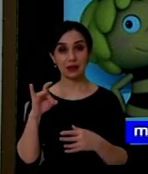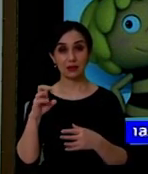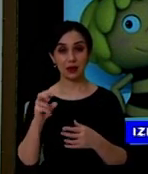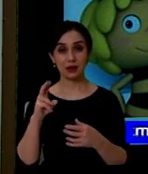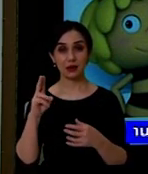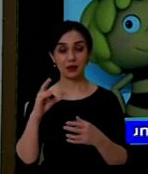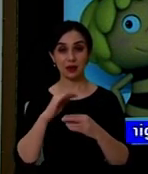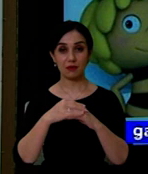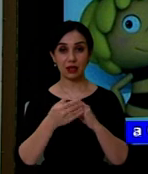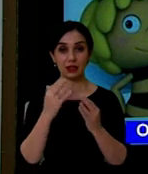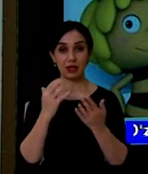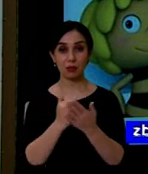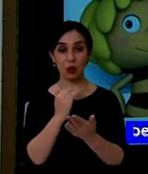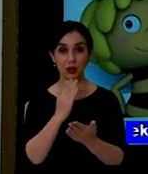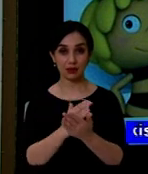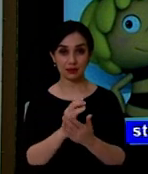To'g'ri topdingiz.